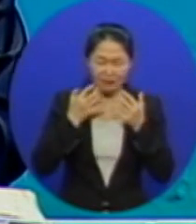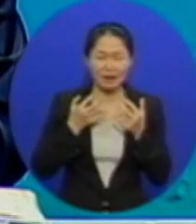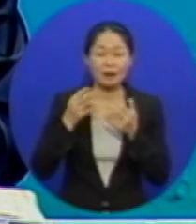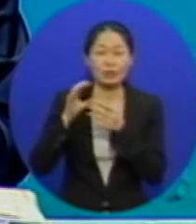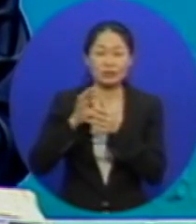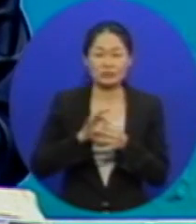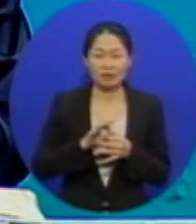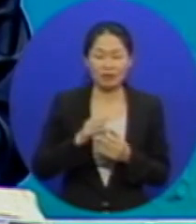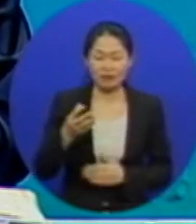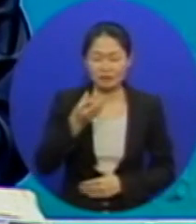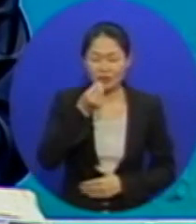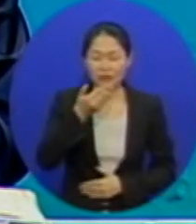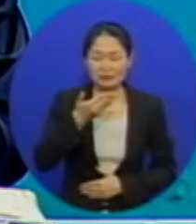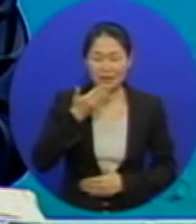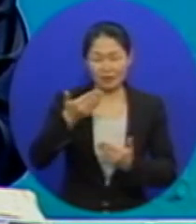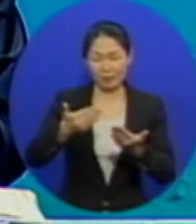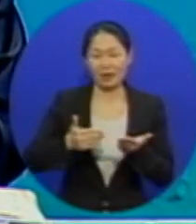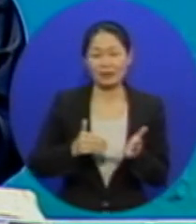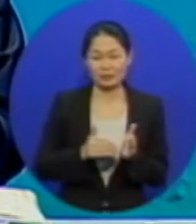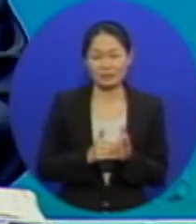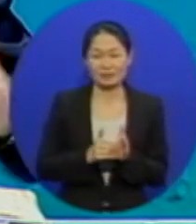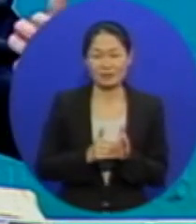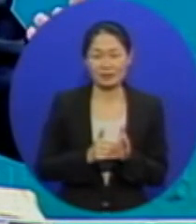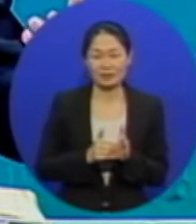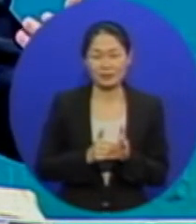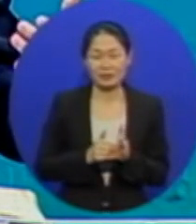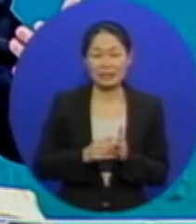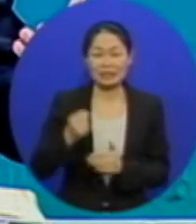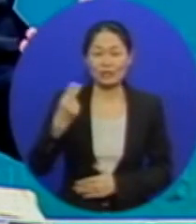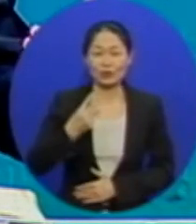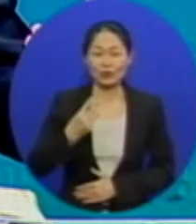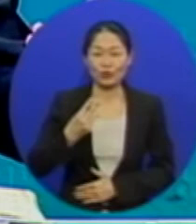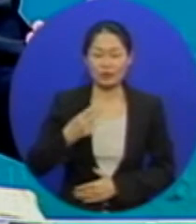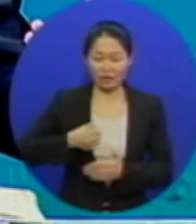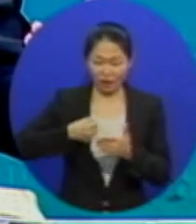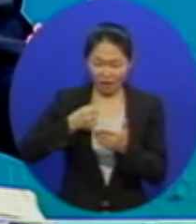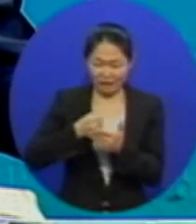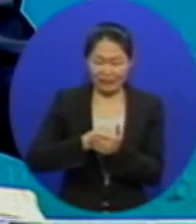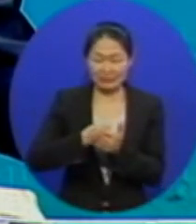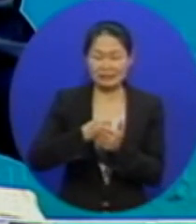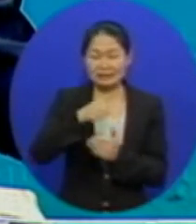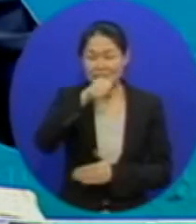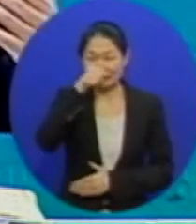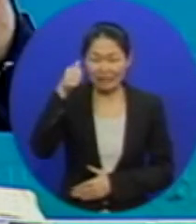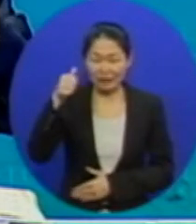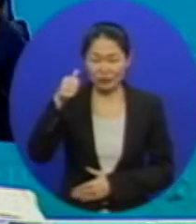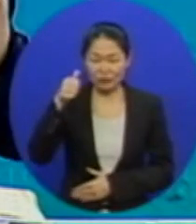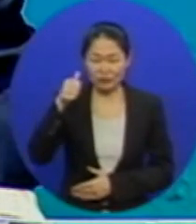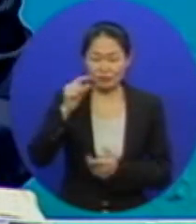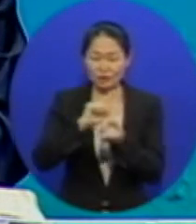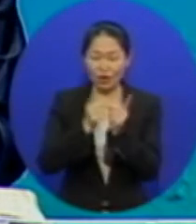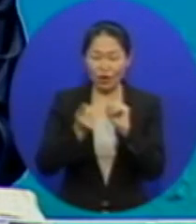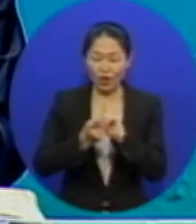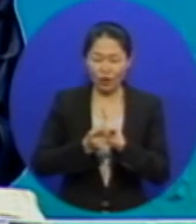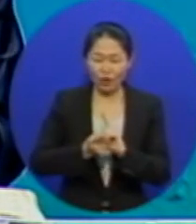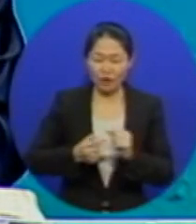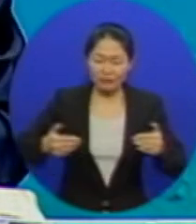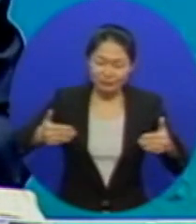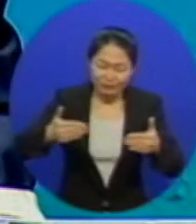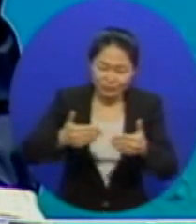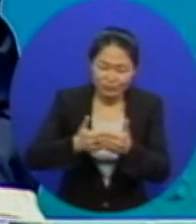아 성찰을 받았었어요 그리고 그 결 단 하신 장로님들 서로 끌어안아 주고 축복해 드릴